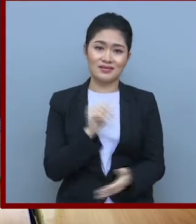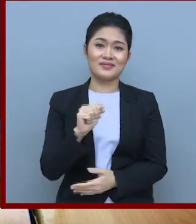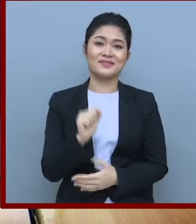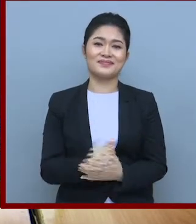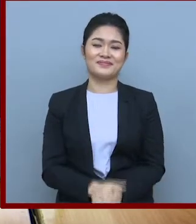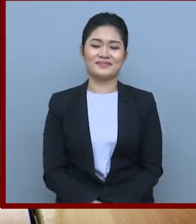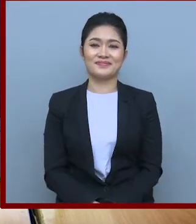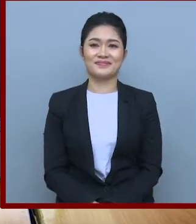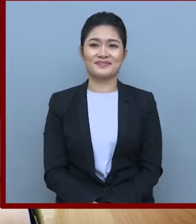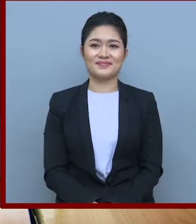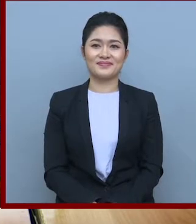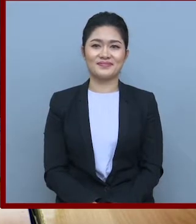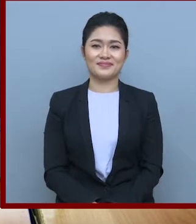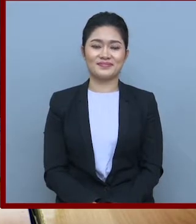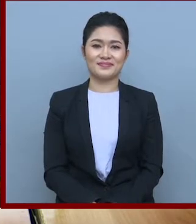คร ับ